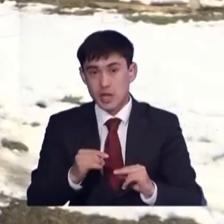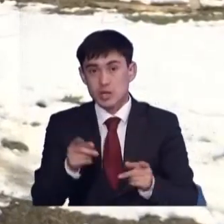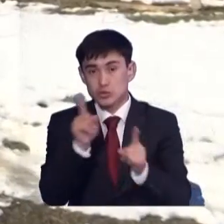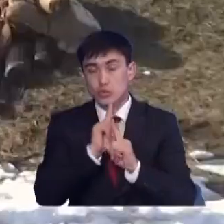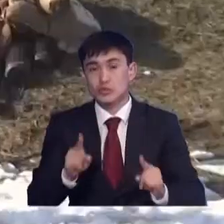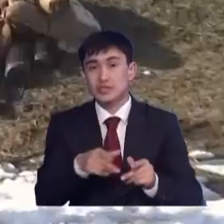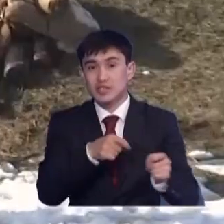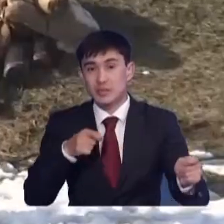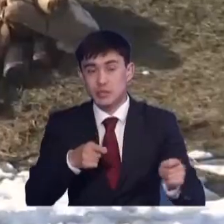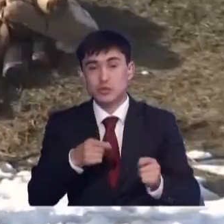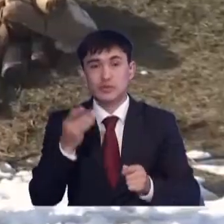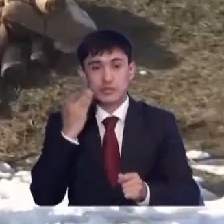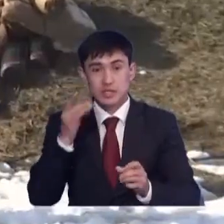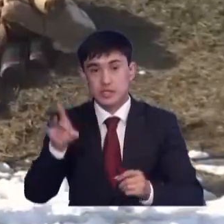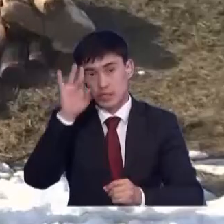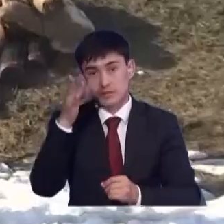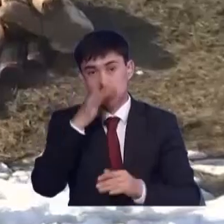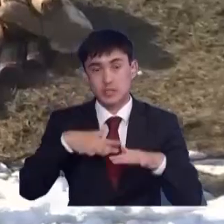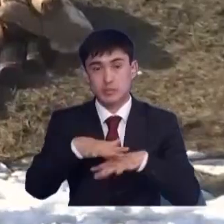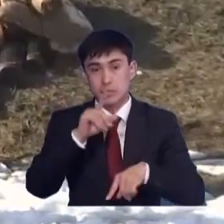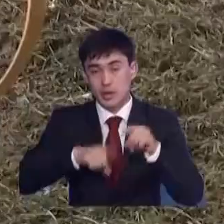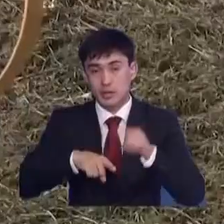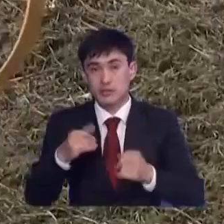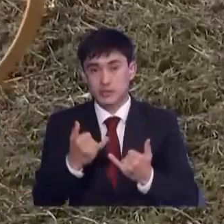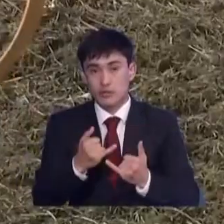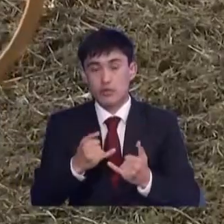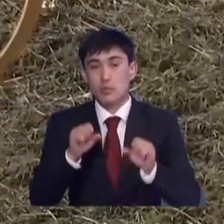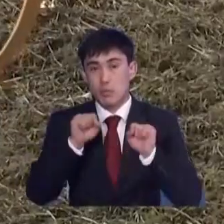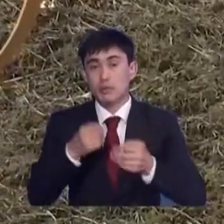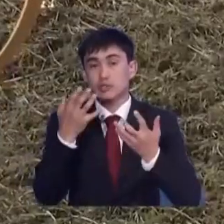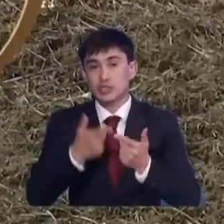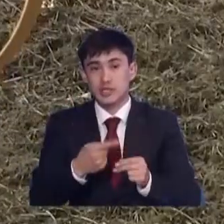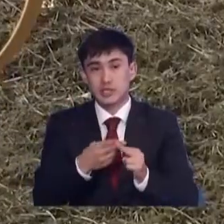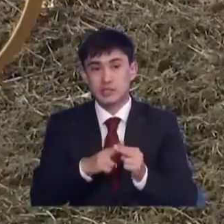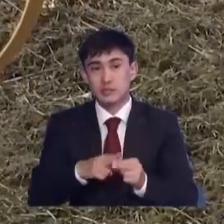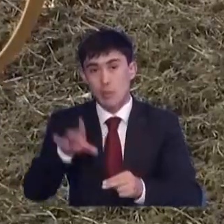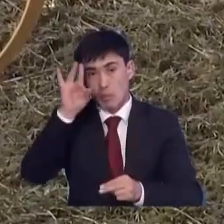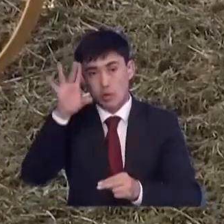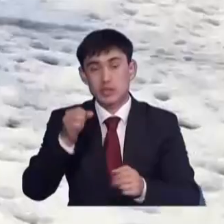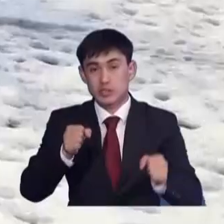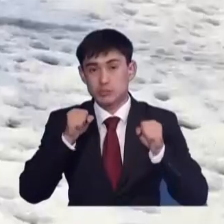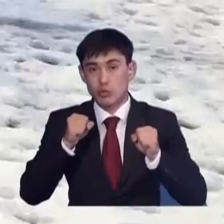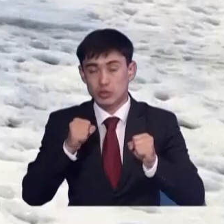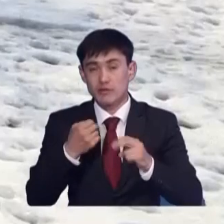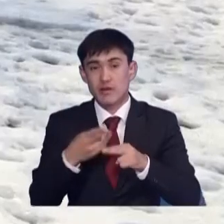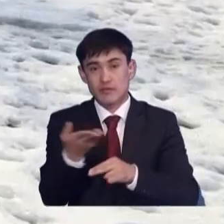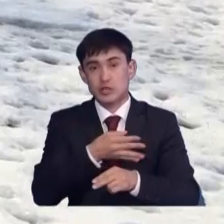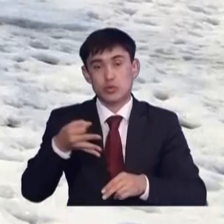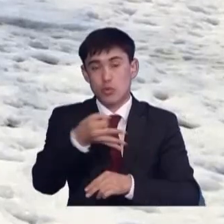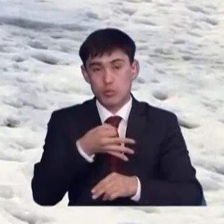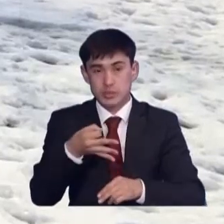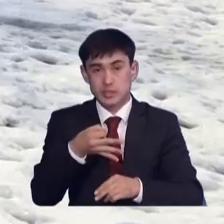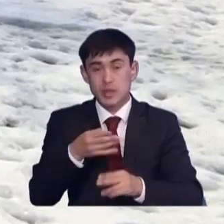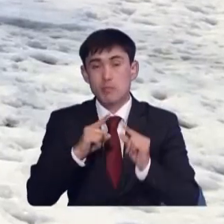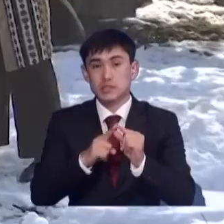Искусство стрельбы из лука всегда славилось у наших предков. Сегодня оно по праву считается одним из популярных видов спорта в нашей области.